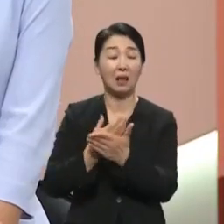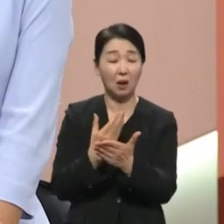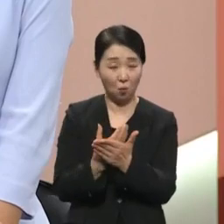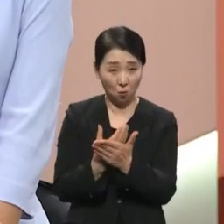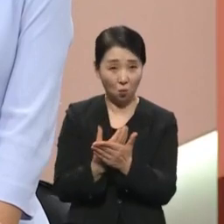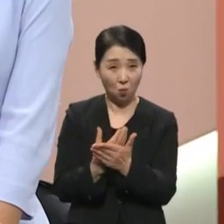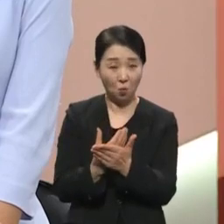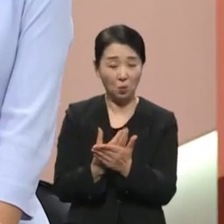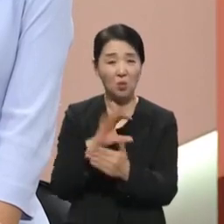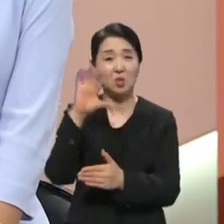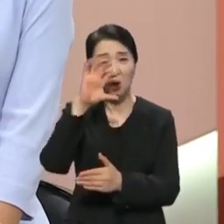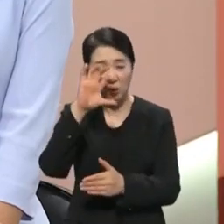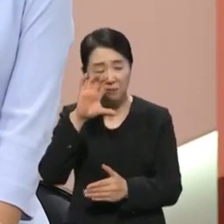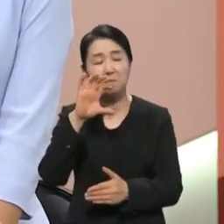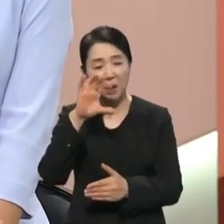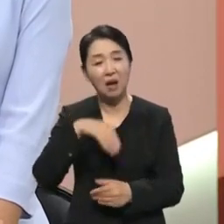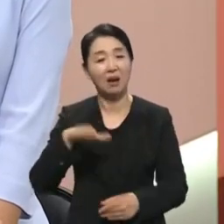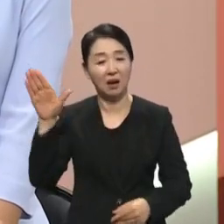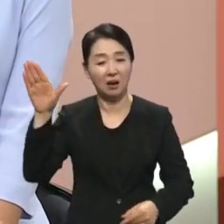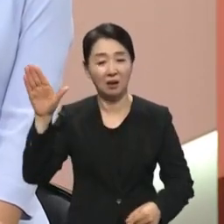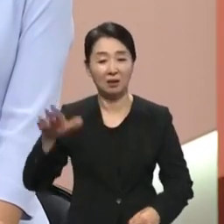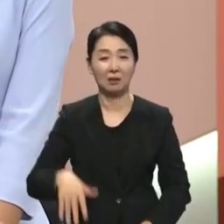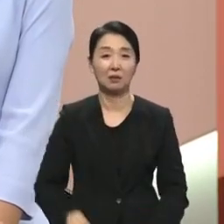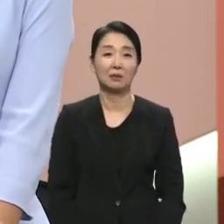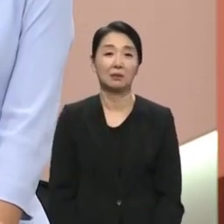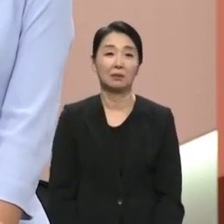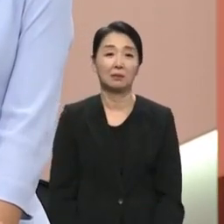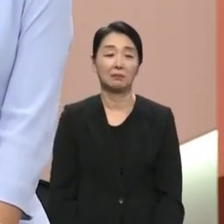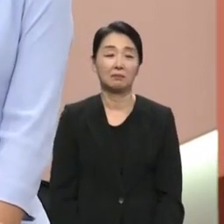얘기를 연습하고 간다 테마